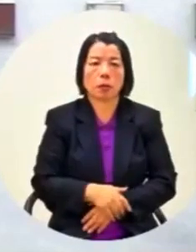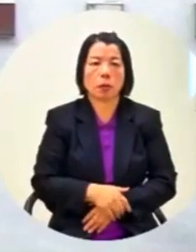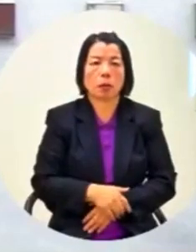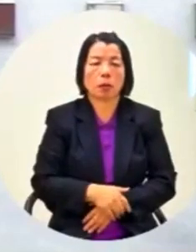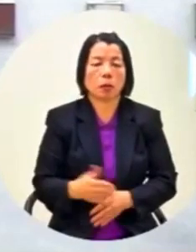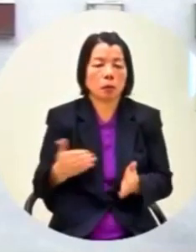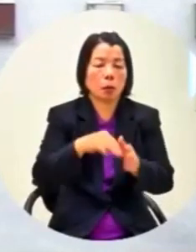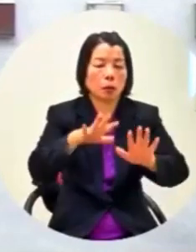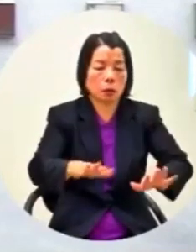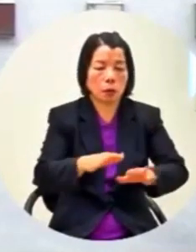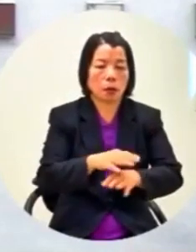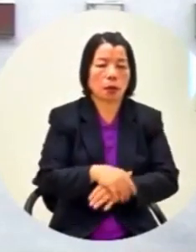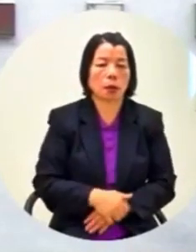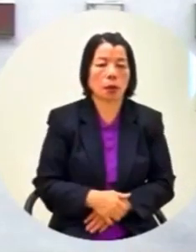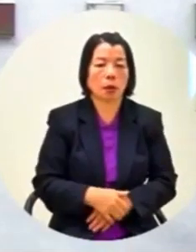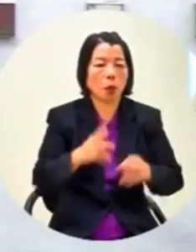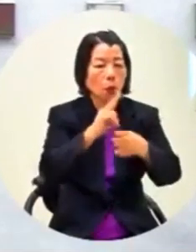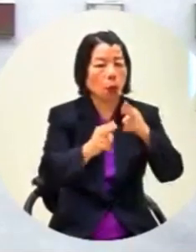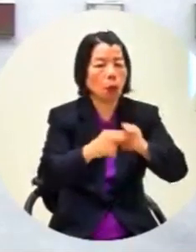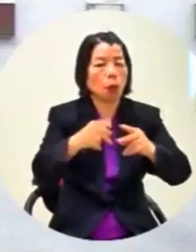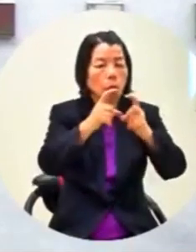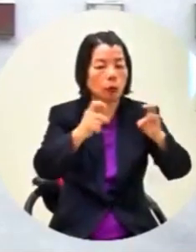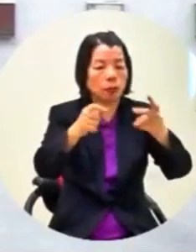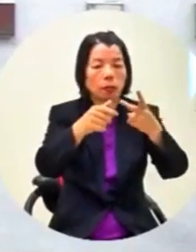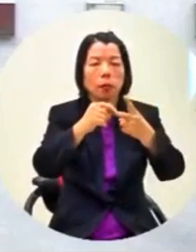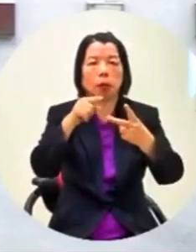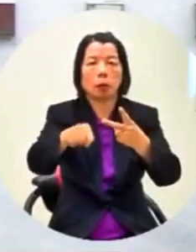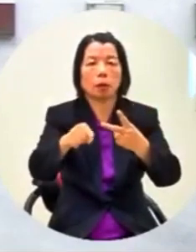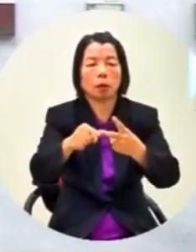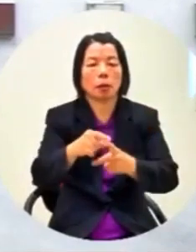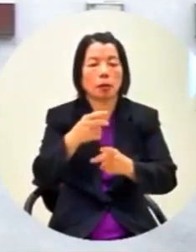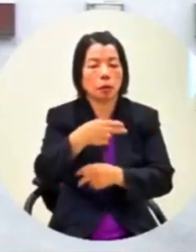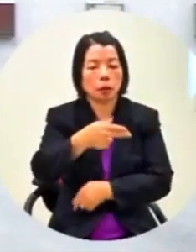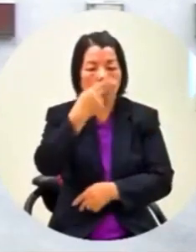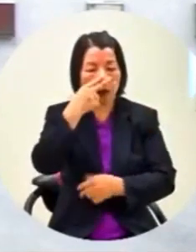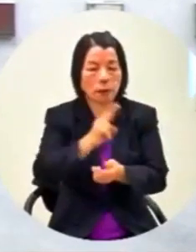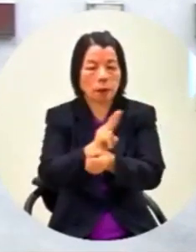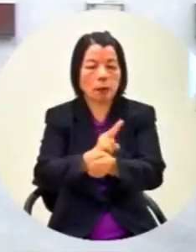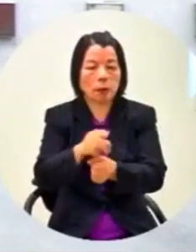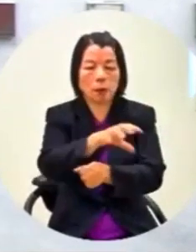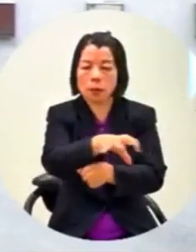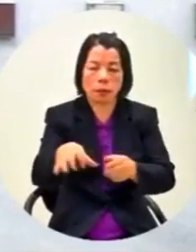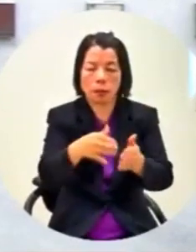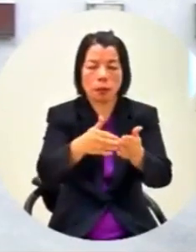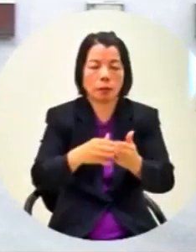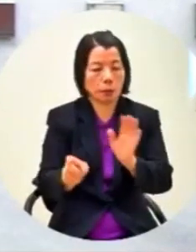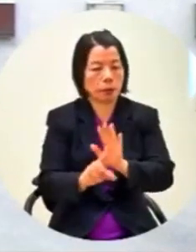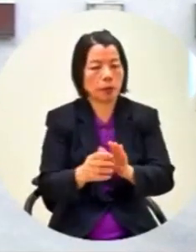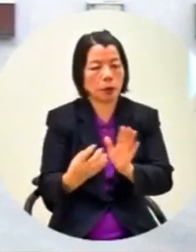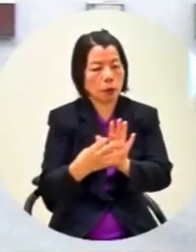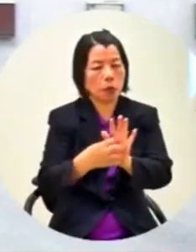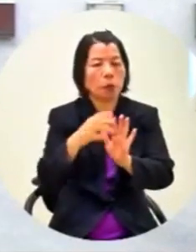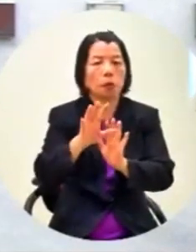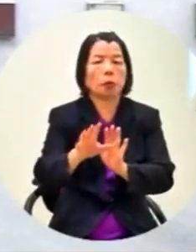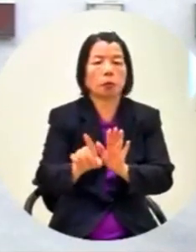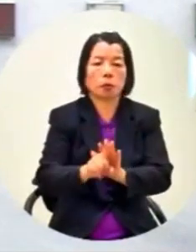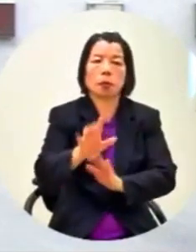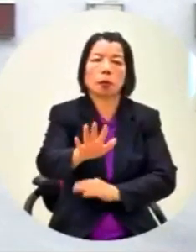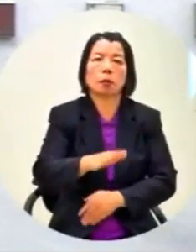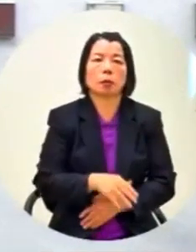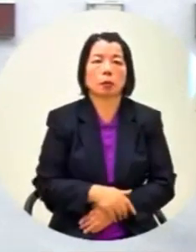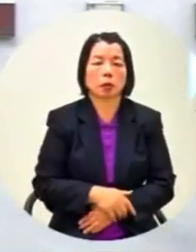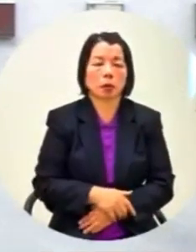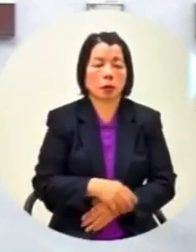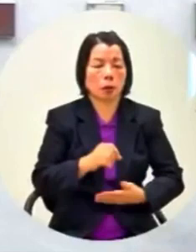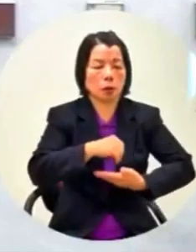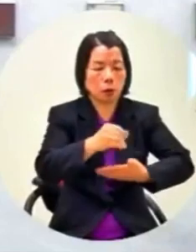吉林夜市以及新爵江商圈，我们进行示范。在产业纾困方面，市政府提出了四